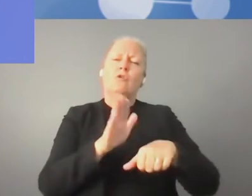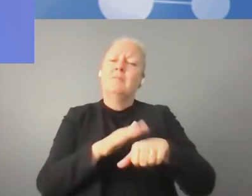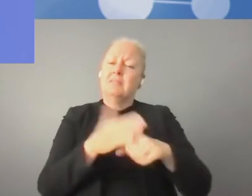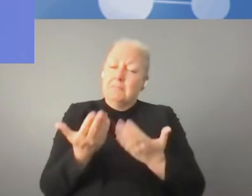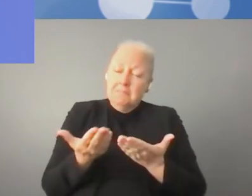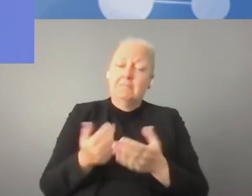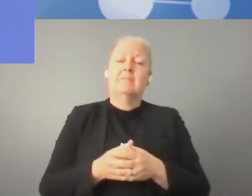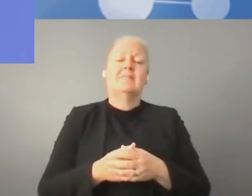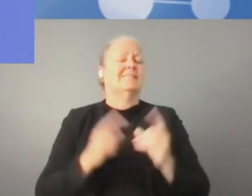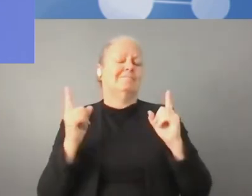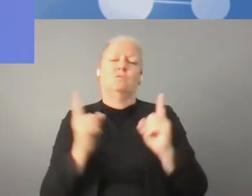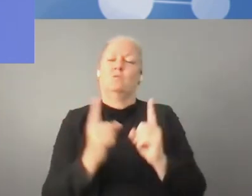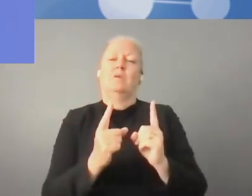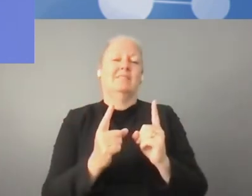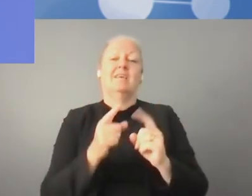但是这是另外一件事，所以我大概说到这儿，谢谢。非常抱歉，这个时间有限，所以我们那我希望我们可以再继续。那我们最后一个部分是一个自由表达。